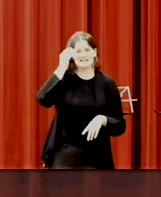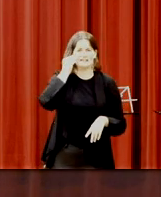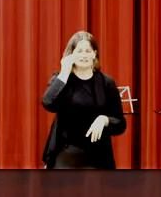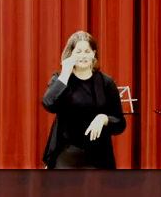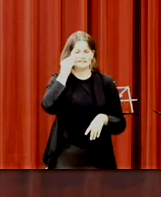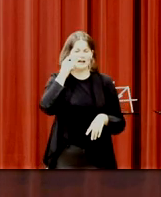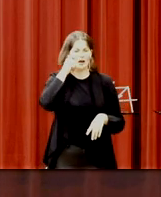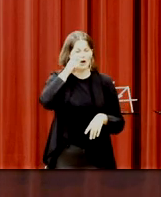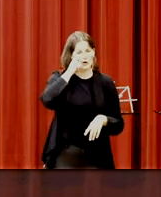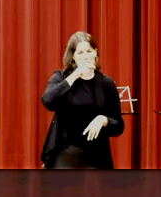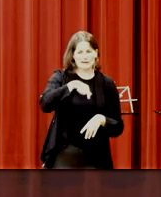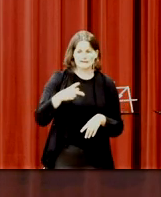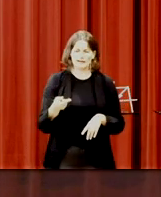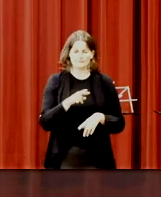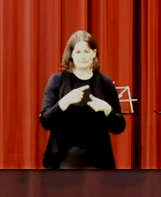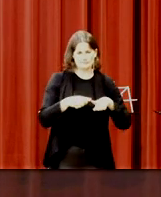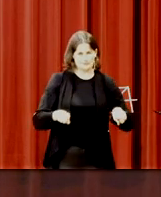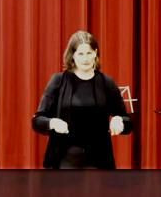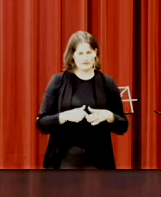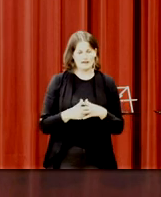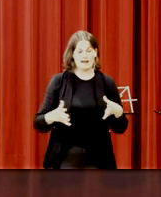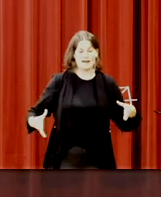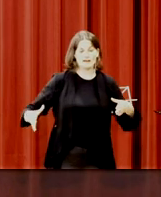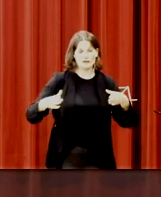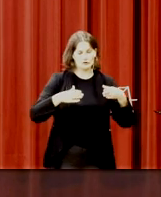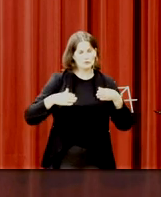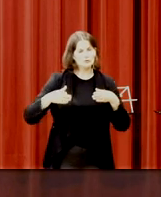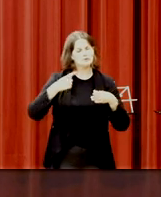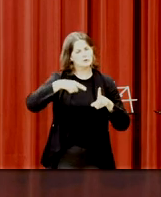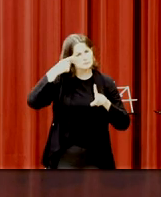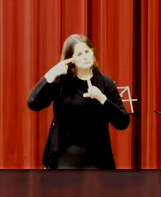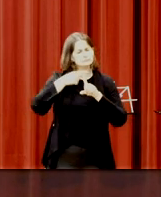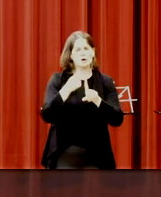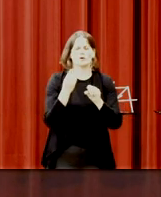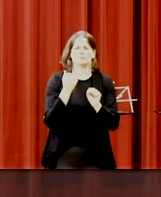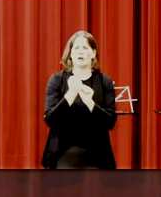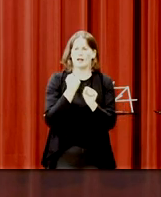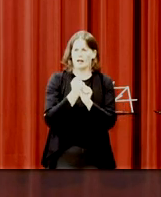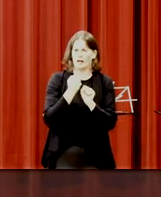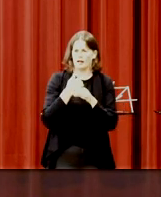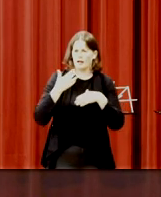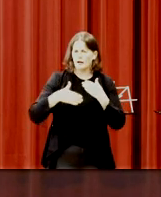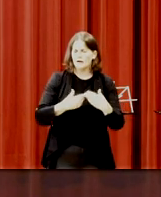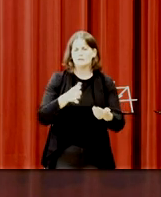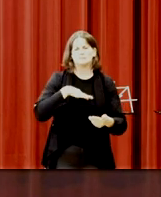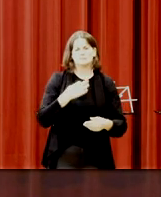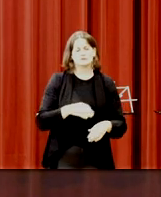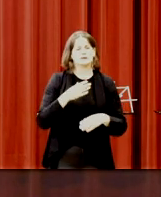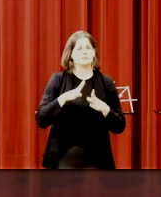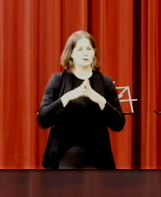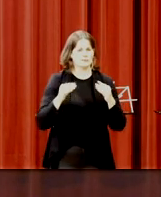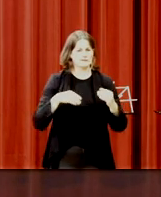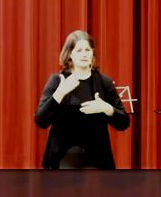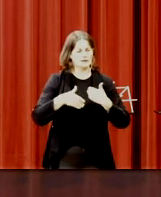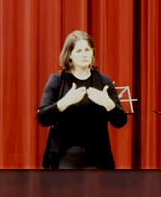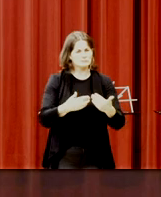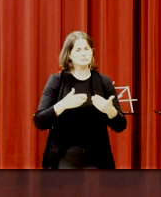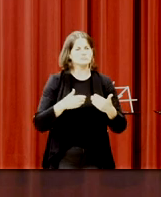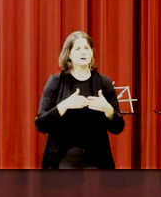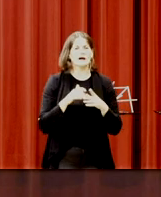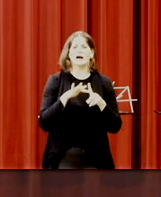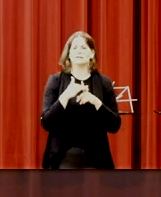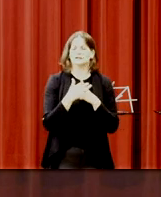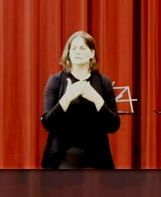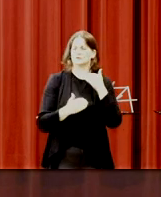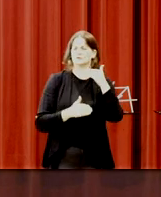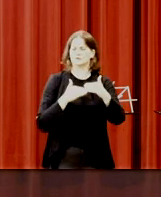nostra universitat estigui cada dia en posicions més sòlides i més amunt. Aquí està l'autèntic valor de la nostra universitat,